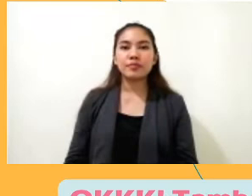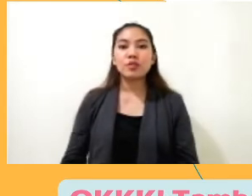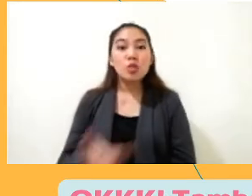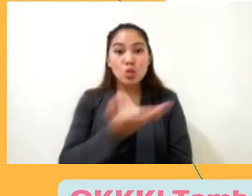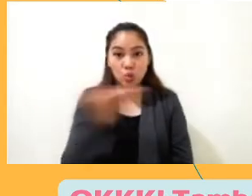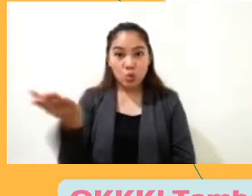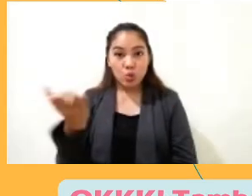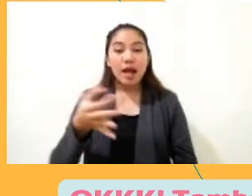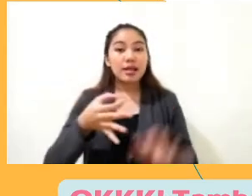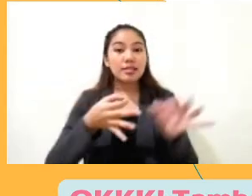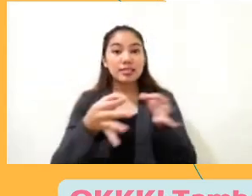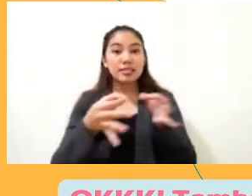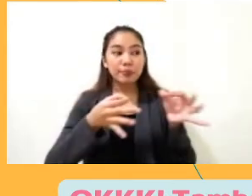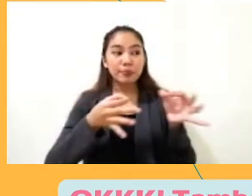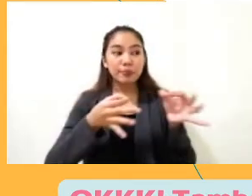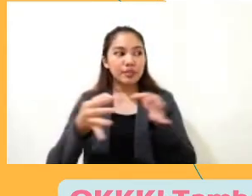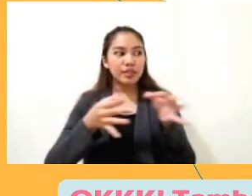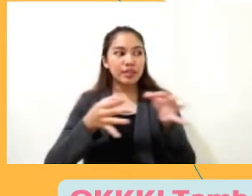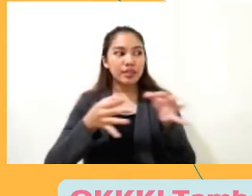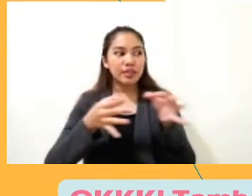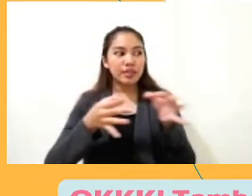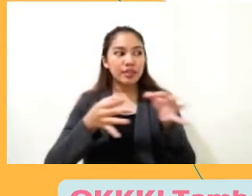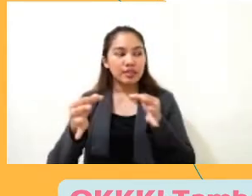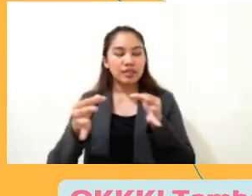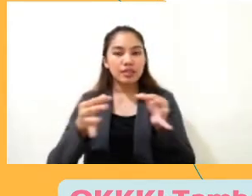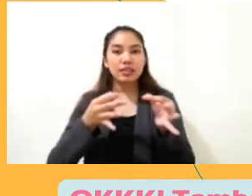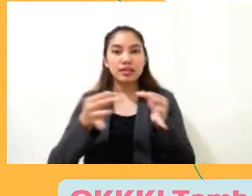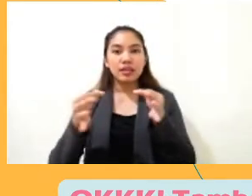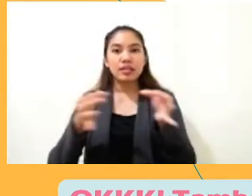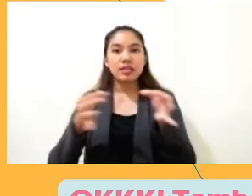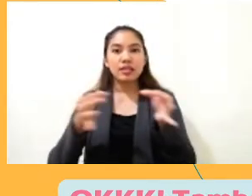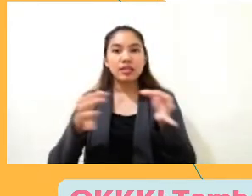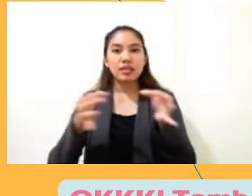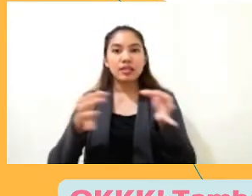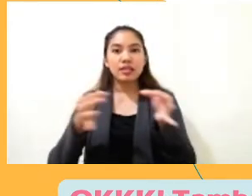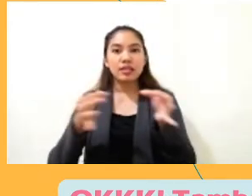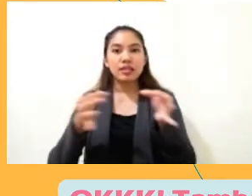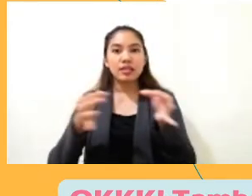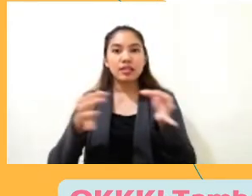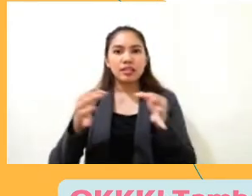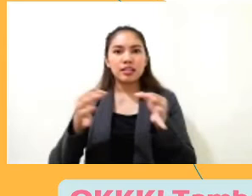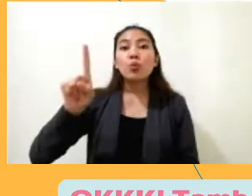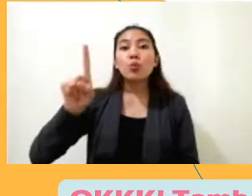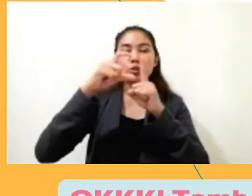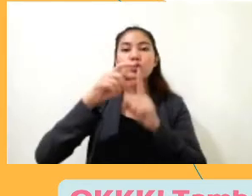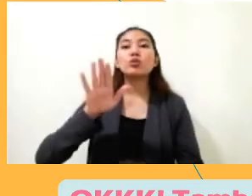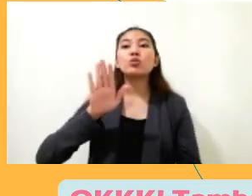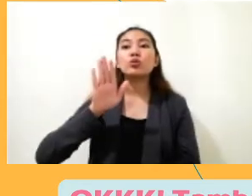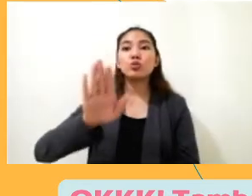inyong visions or goals. Ano ba yung goals niyo in one word? Ano ba yung goal niyo?